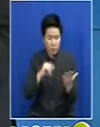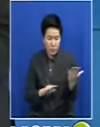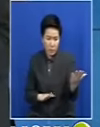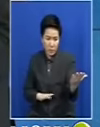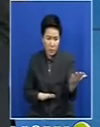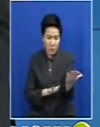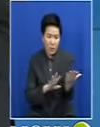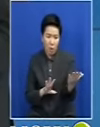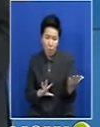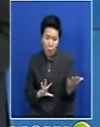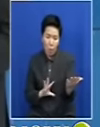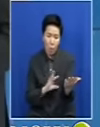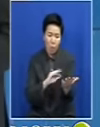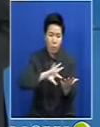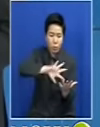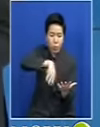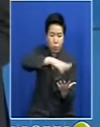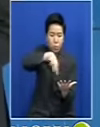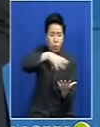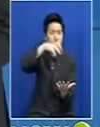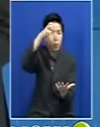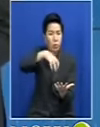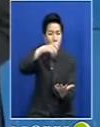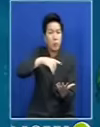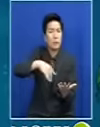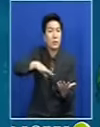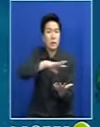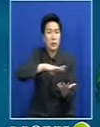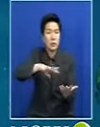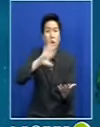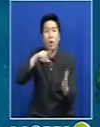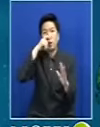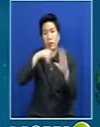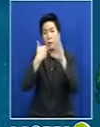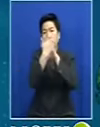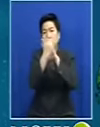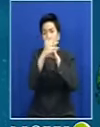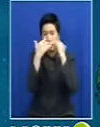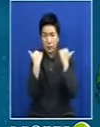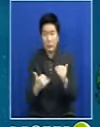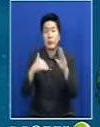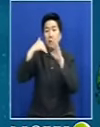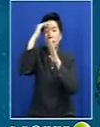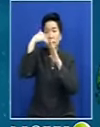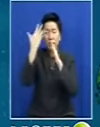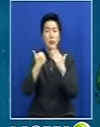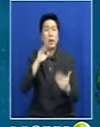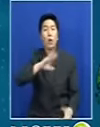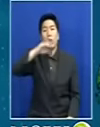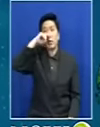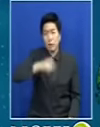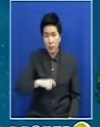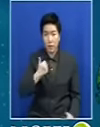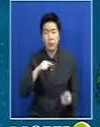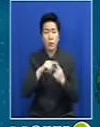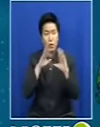าไปนะครับเพื่อที่จะหล่อเลี้ยงและก็ส่งผลทำให้บริเวณพื้นที่ทางด้านภาคอีสานของประเทศไทยภาคเหนือของประเทศไทยรวมถึง